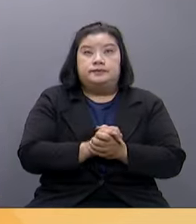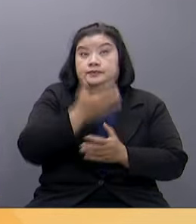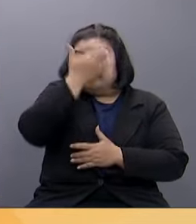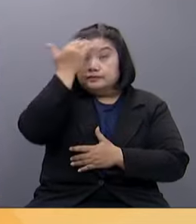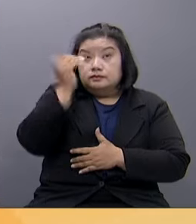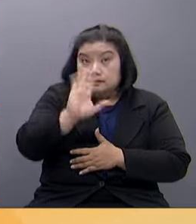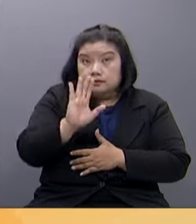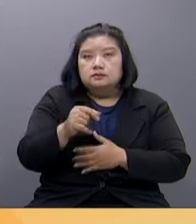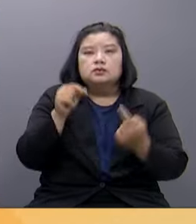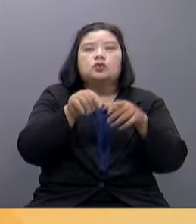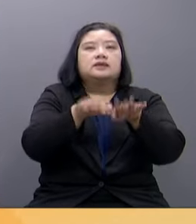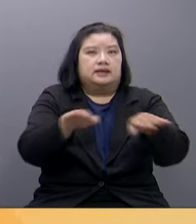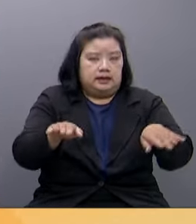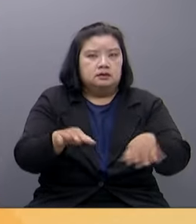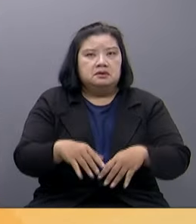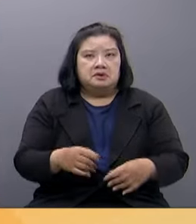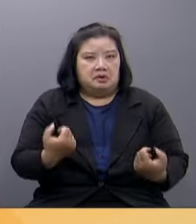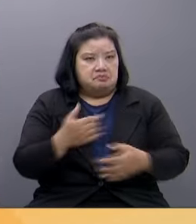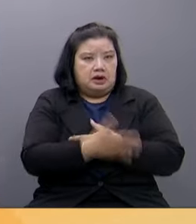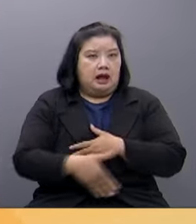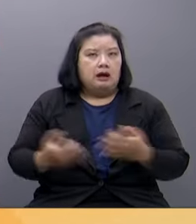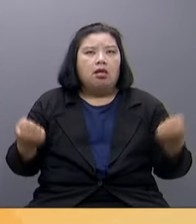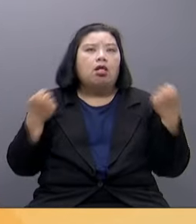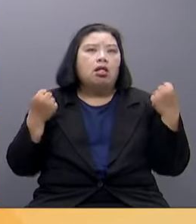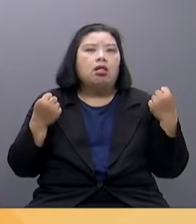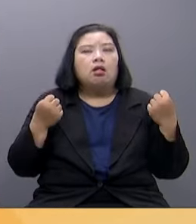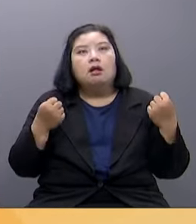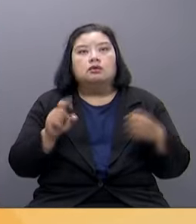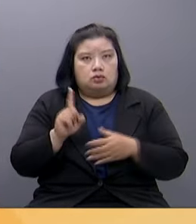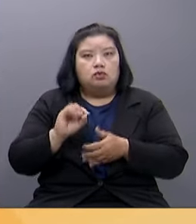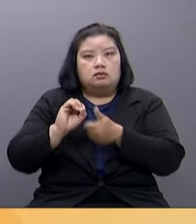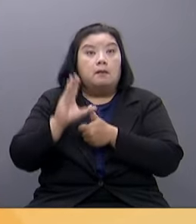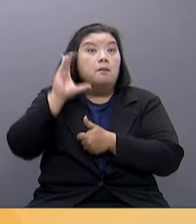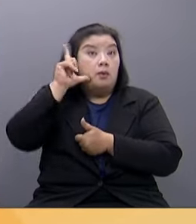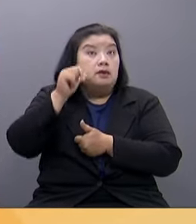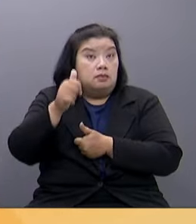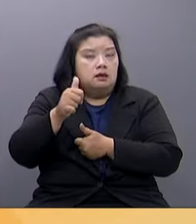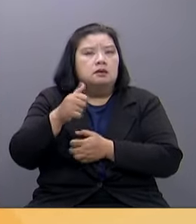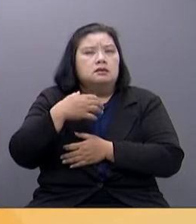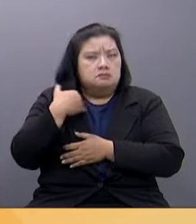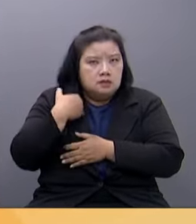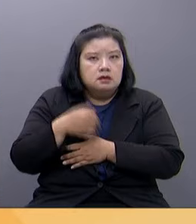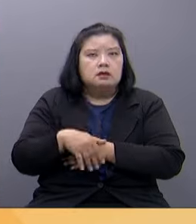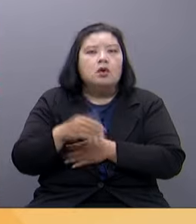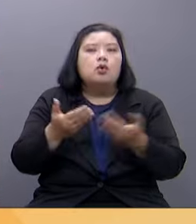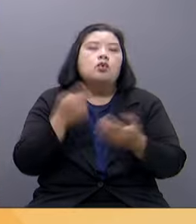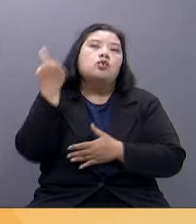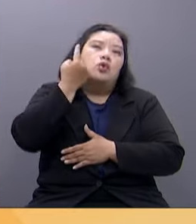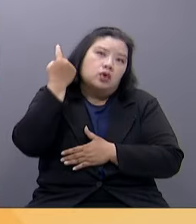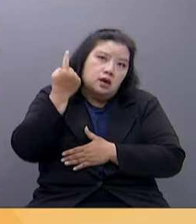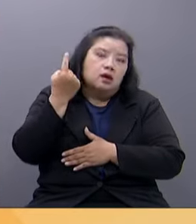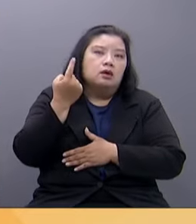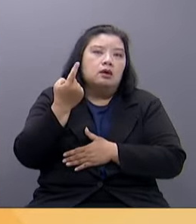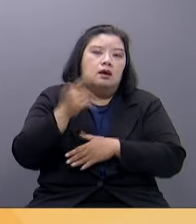ือน้ น้เด็ก ๆ ที่ร่กยไมแ่งแงคุหมอครัอยากใหแนะนำผู้ปกครองคุแ่ คุพ่อที่ตอนนี้อาจะตองพาน้ไปเที่ยวหรถาคลกัดา